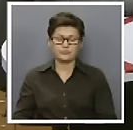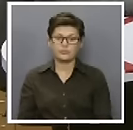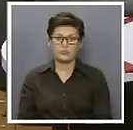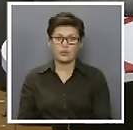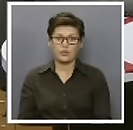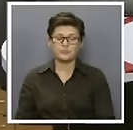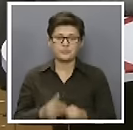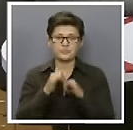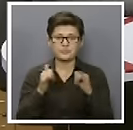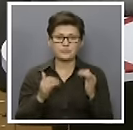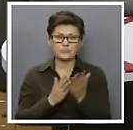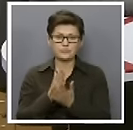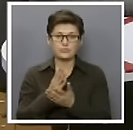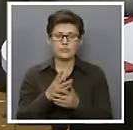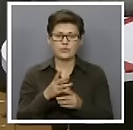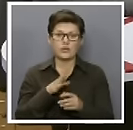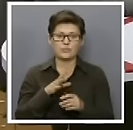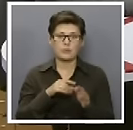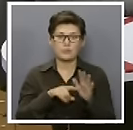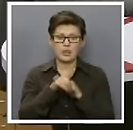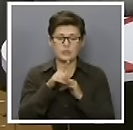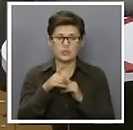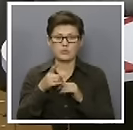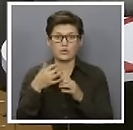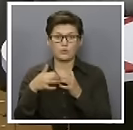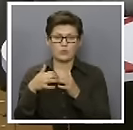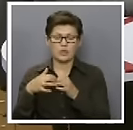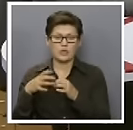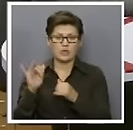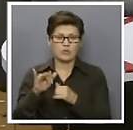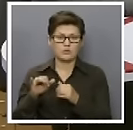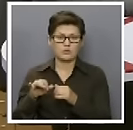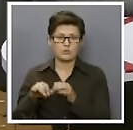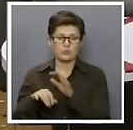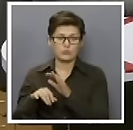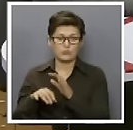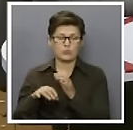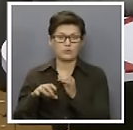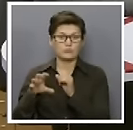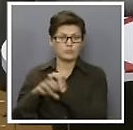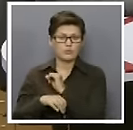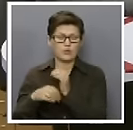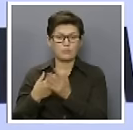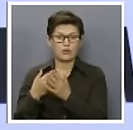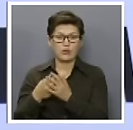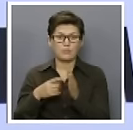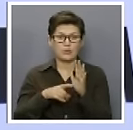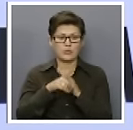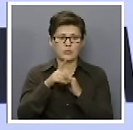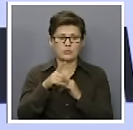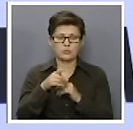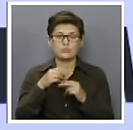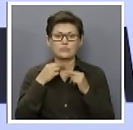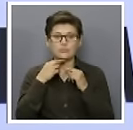кезеңге бөлсек, бастап кезең, негізгі кезең және шарықтау шегі. Сол бастап кезеңге қадам бастық. Бастапқы кезеңге бастадық дейтін себебім, өйткені оған ден қоя